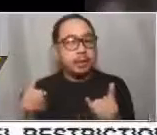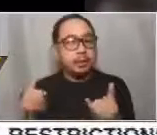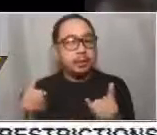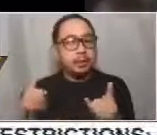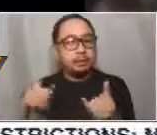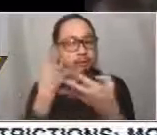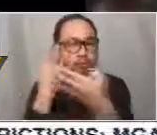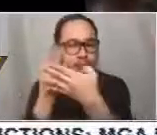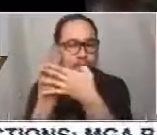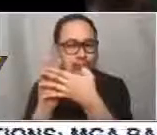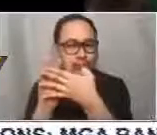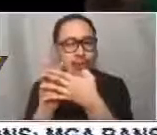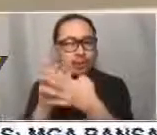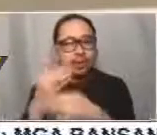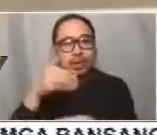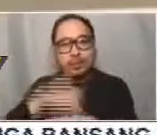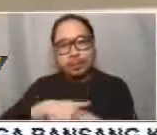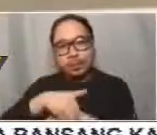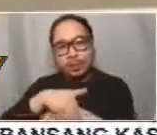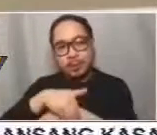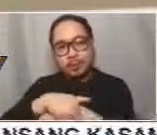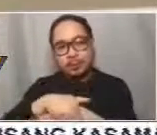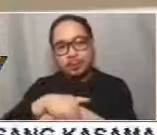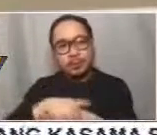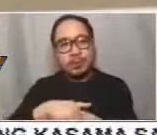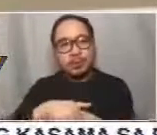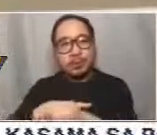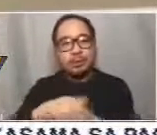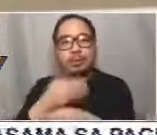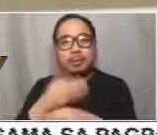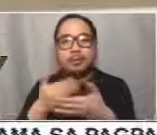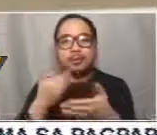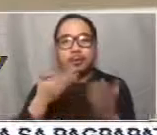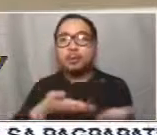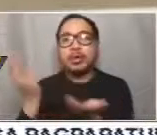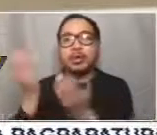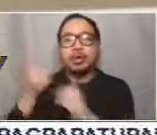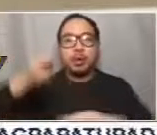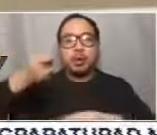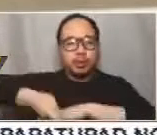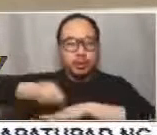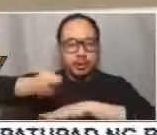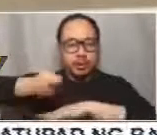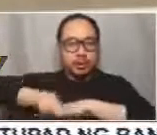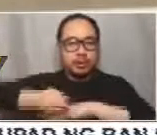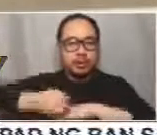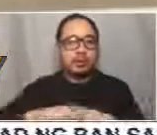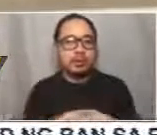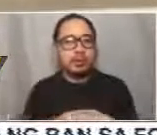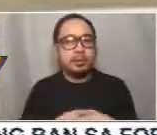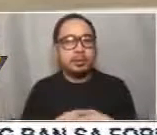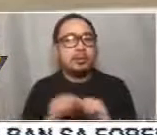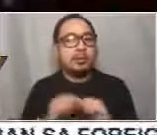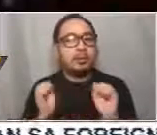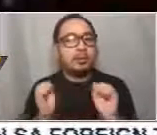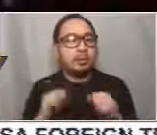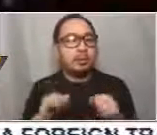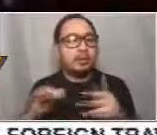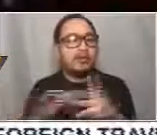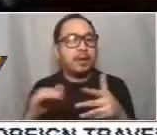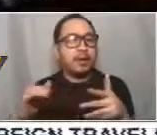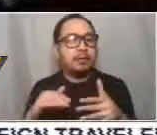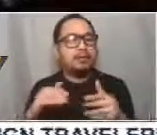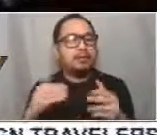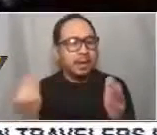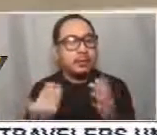ni MMDA General Manager Jojo Garcia kasunod ng kanilang naging pulong kasama ang 17 alkalde ng NCR kagabi, gayon